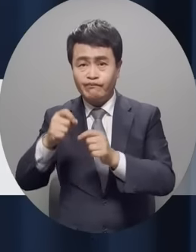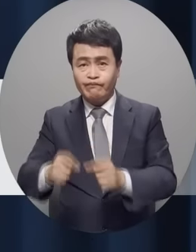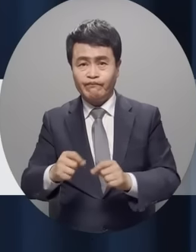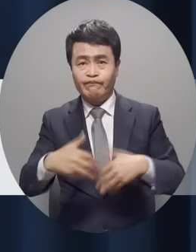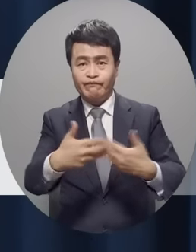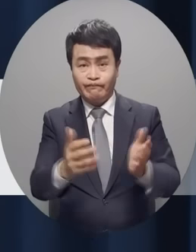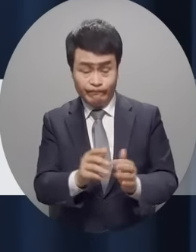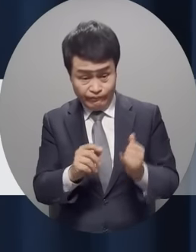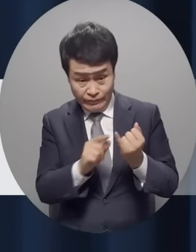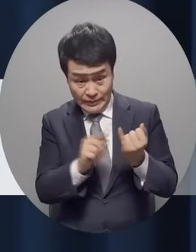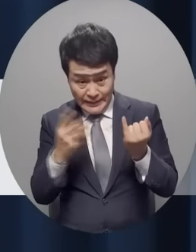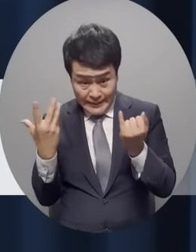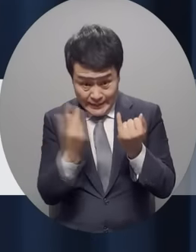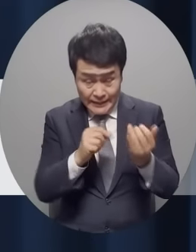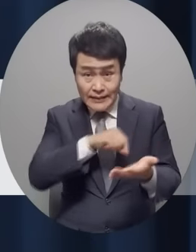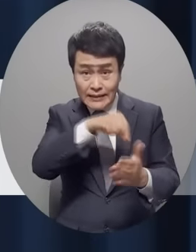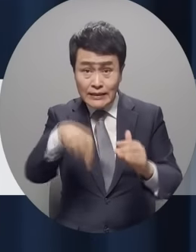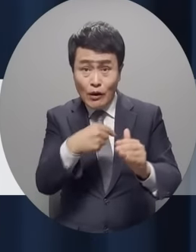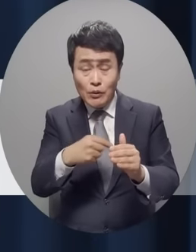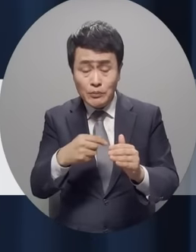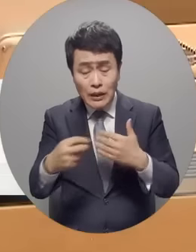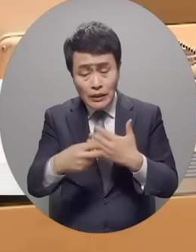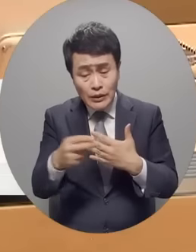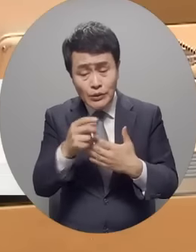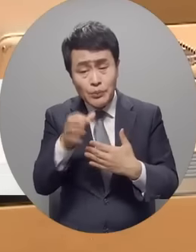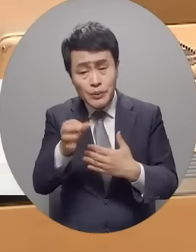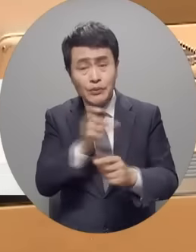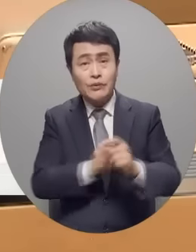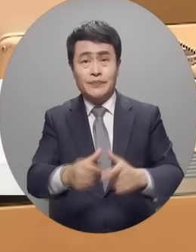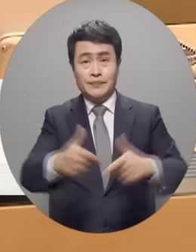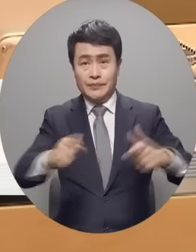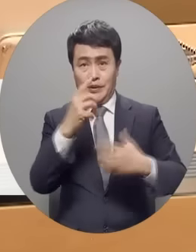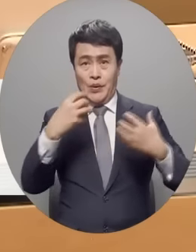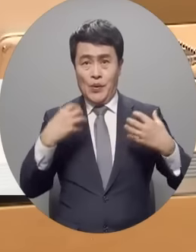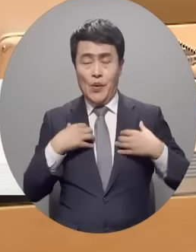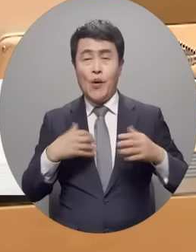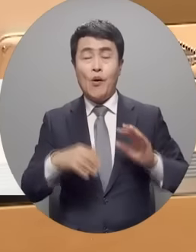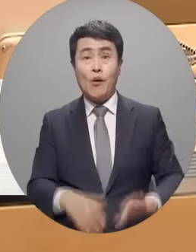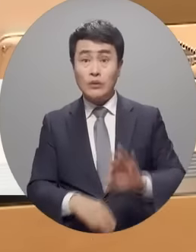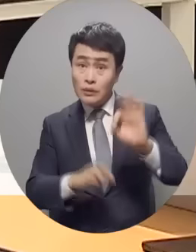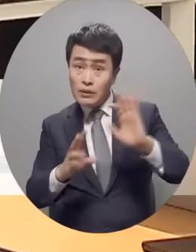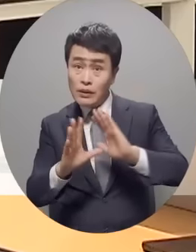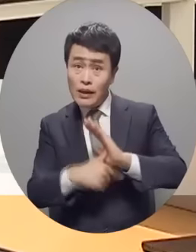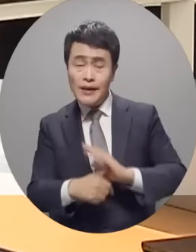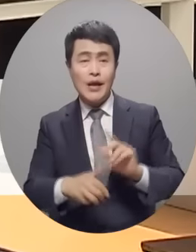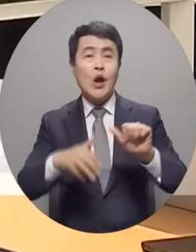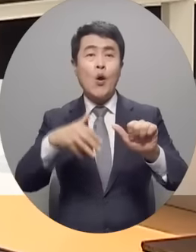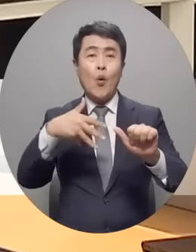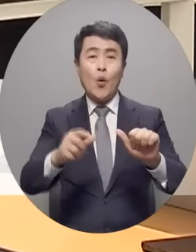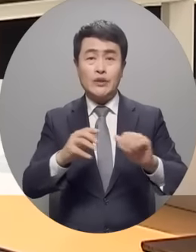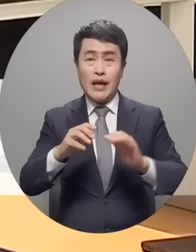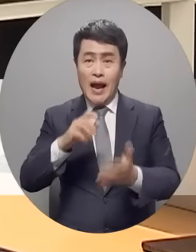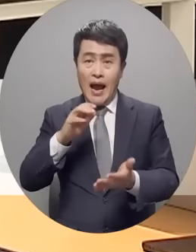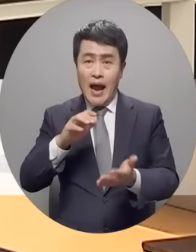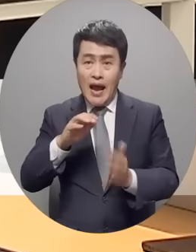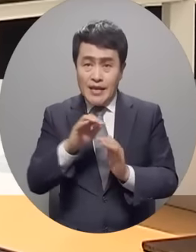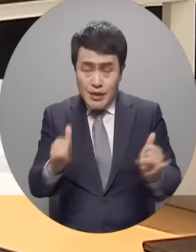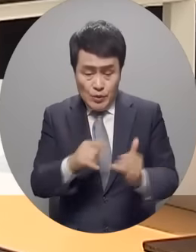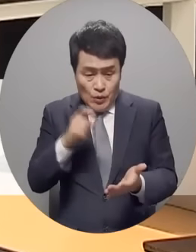대한 의료비 지원도 늘리겠다고 밝혔습니다. 정부는 오는 30일 제5차 인구 비상대책